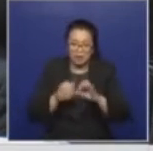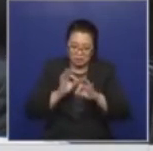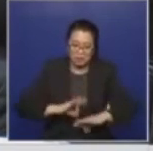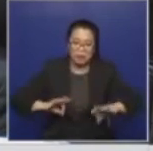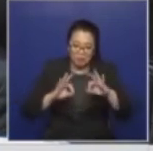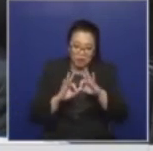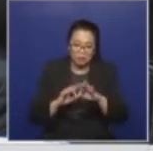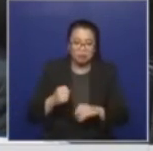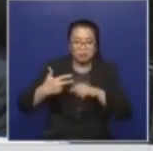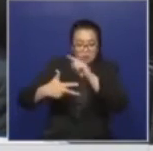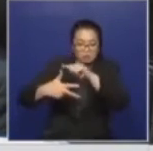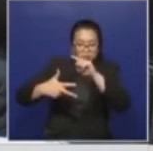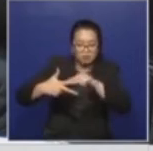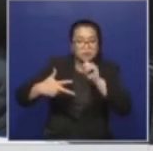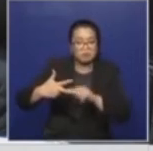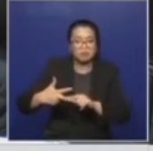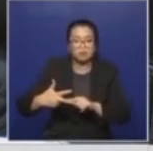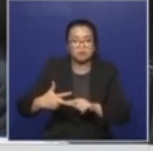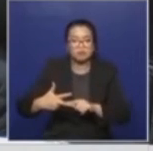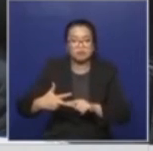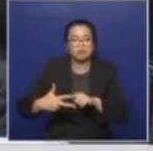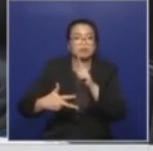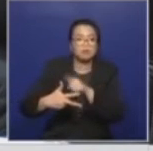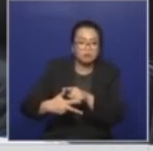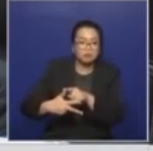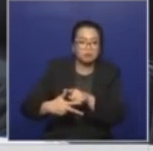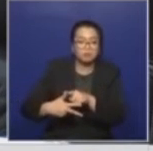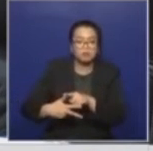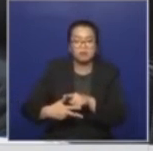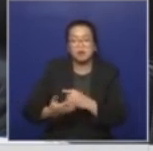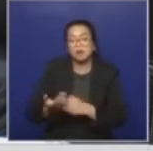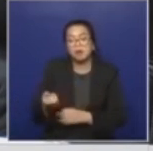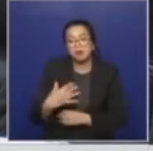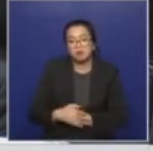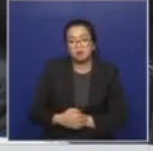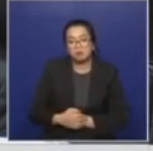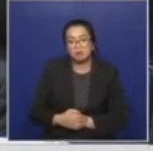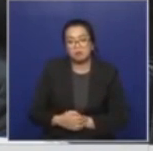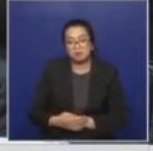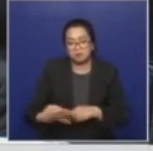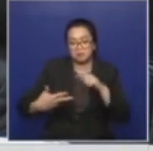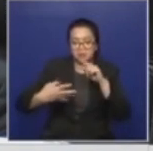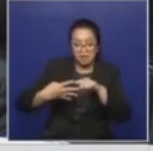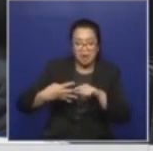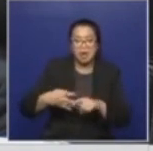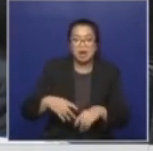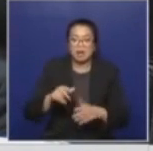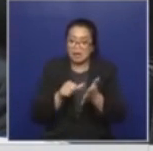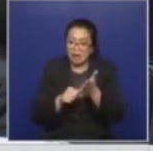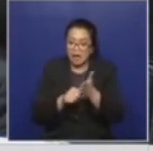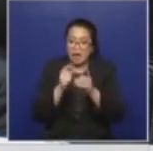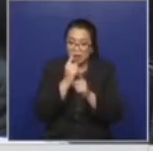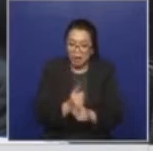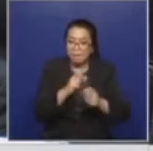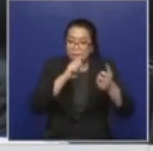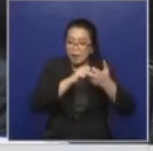ะครับทุกคือปัญหาครับประธานนี่ผมบอกว่าสมุทัยคือเหตุปัญหาถ้าแก้ตามนี้เนี่ยรั